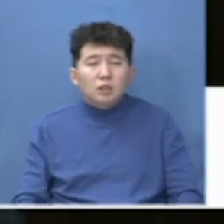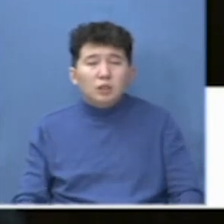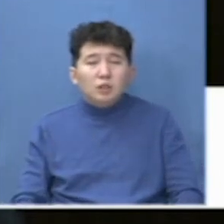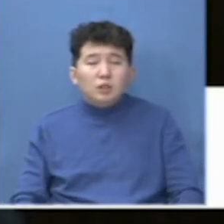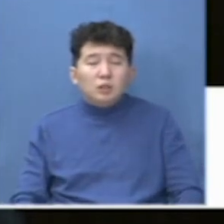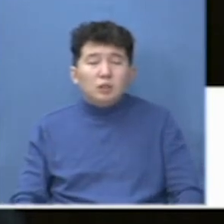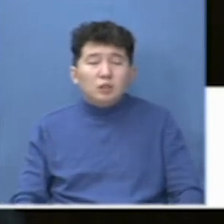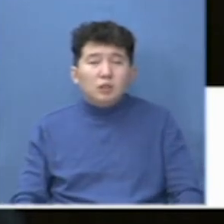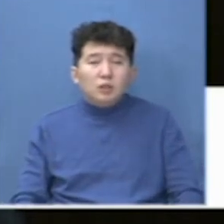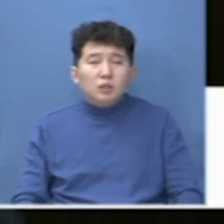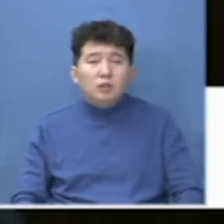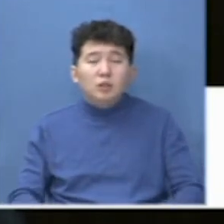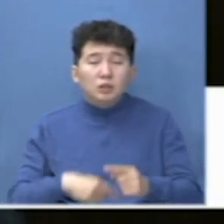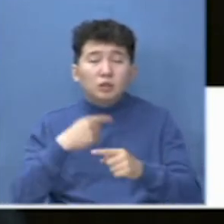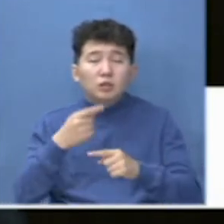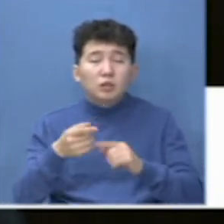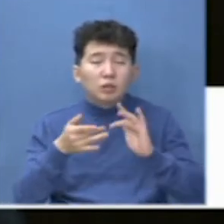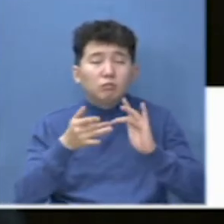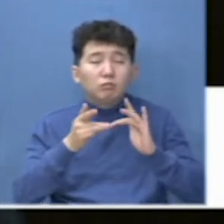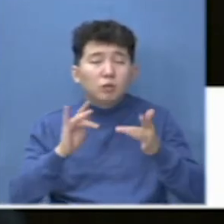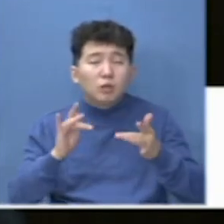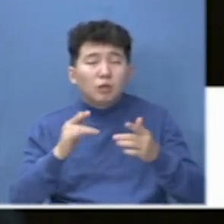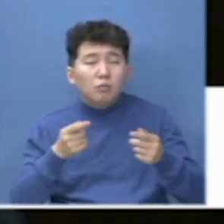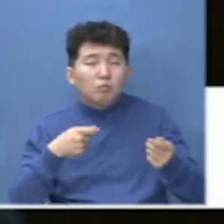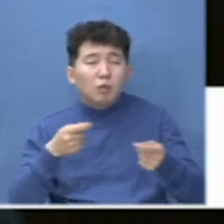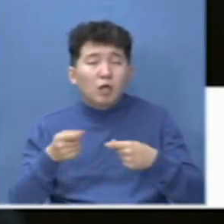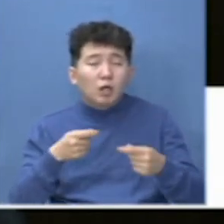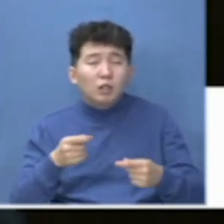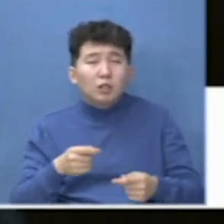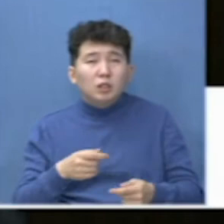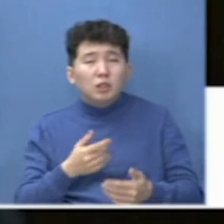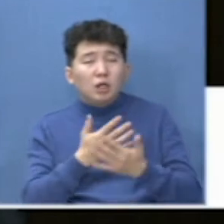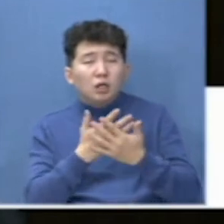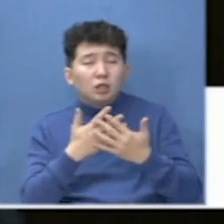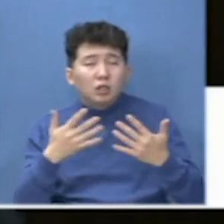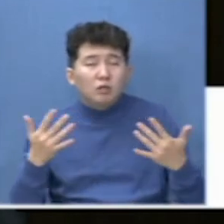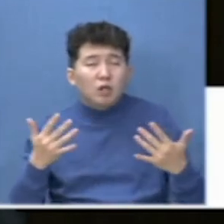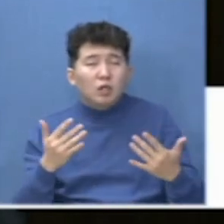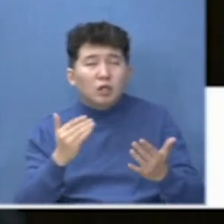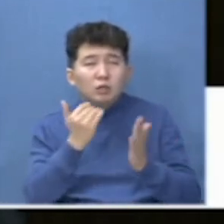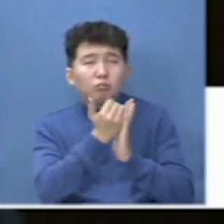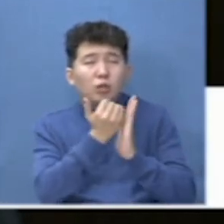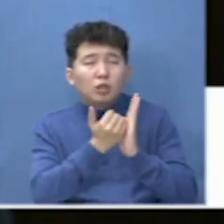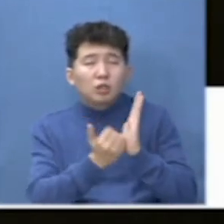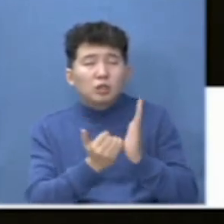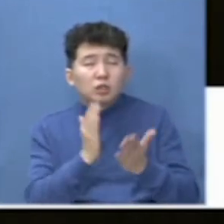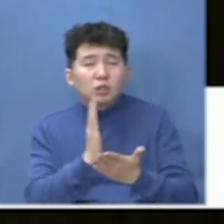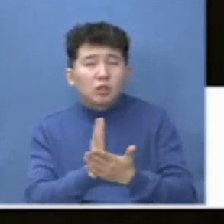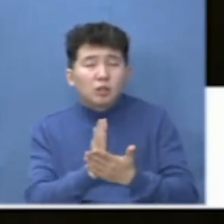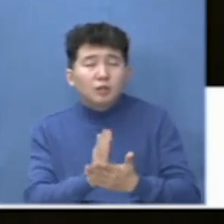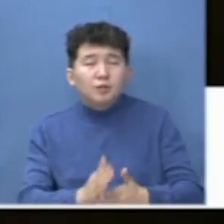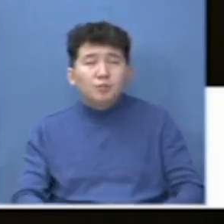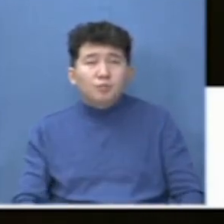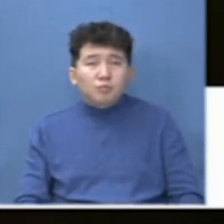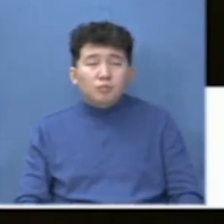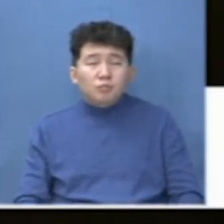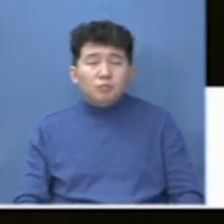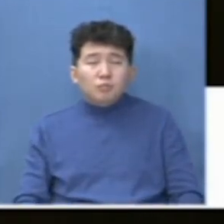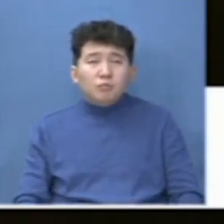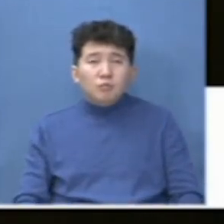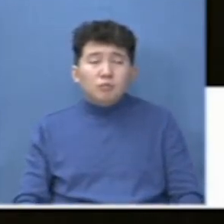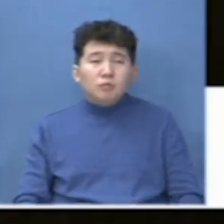закупки через электронный магазин электронный каталог товаров это по принципу такого marketplace на